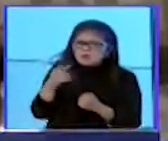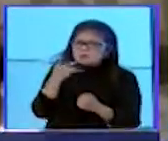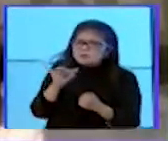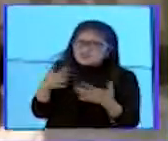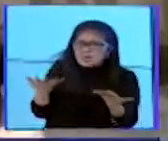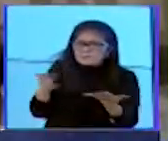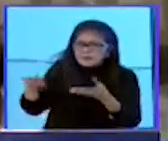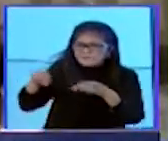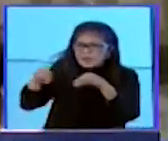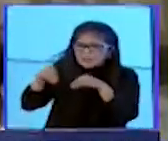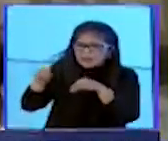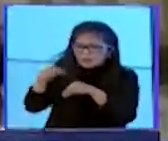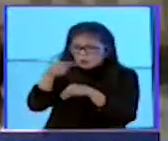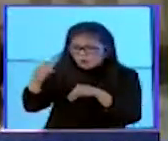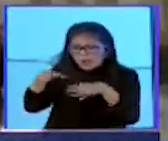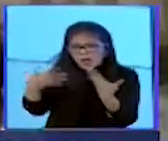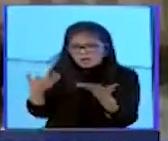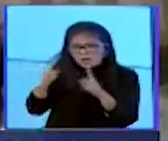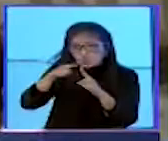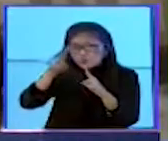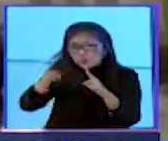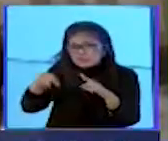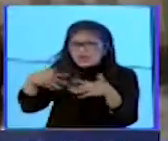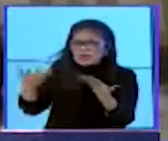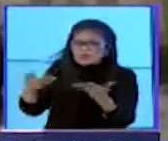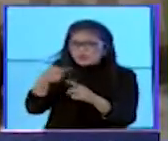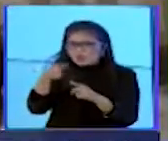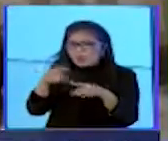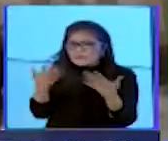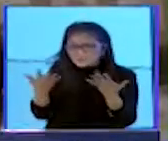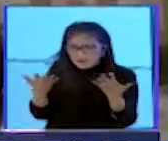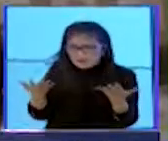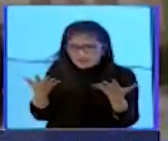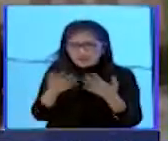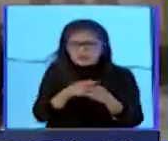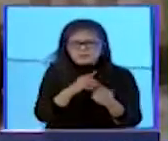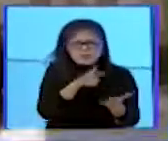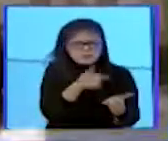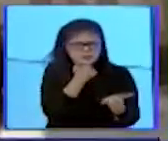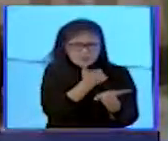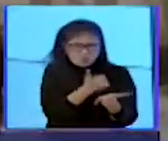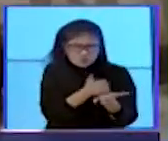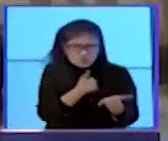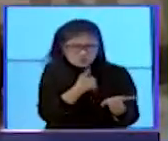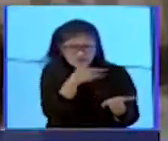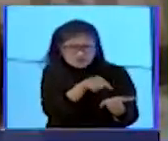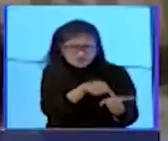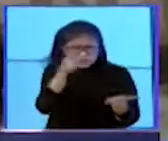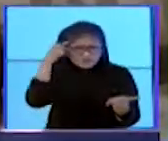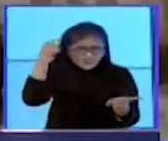tugasnya atau seperti apa secara detil Pak sesungguhnya kita perlu berterima kasih kepada pemerintah